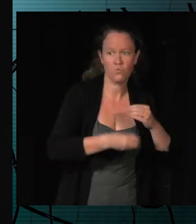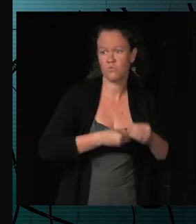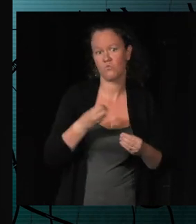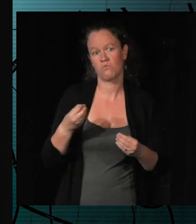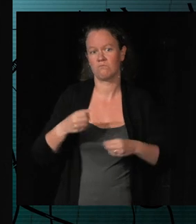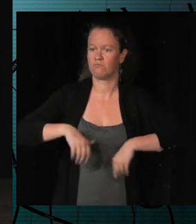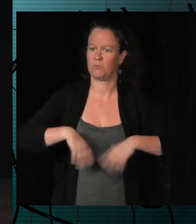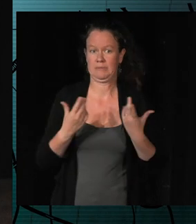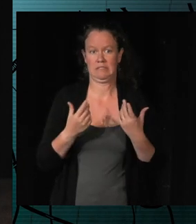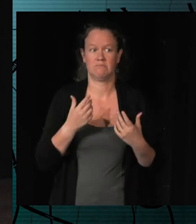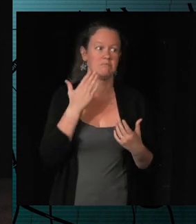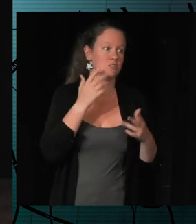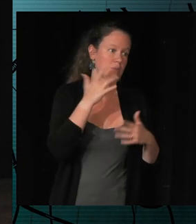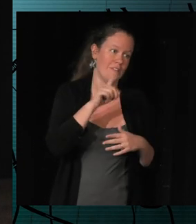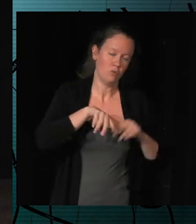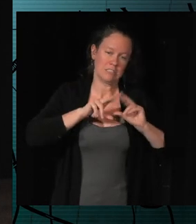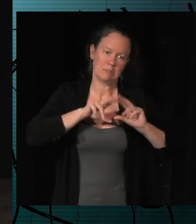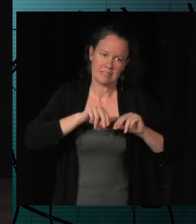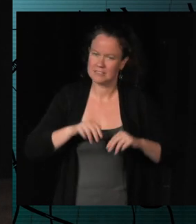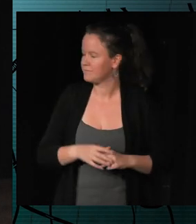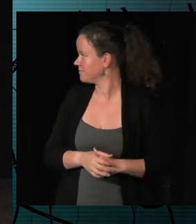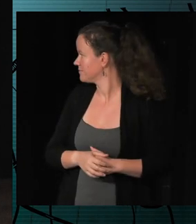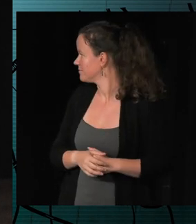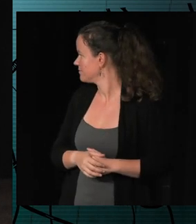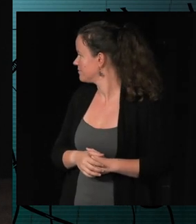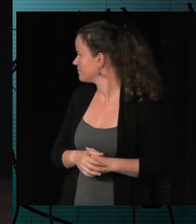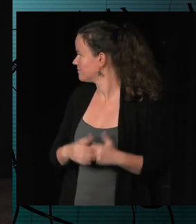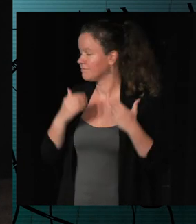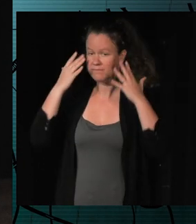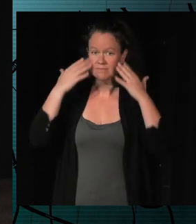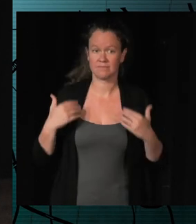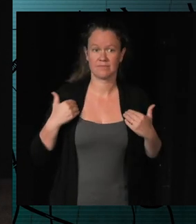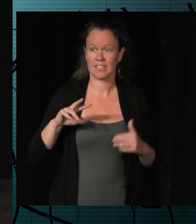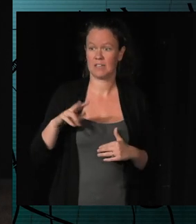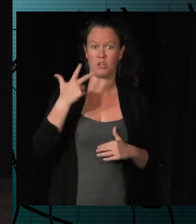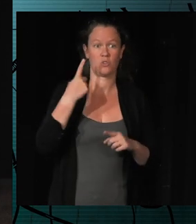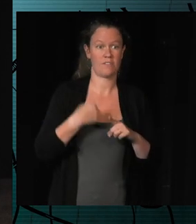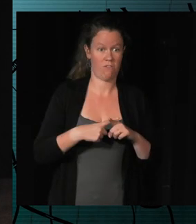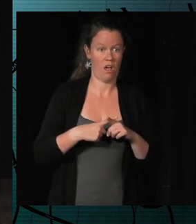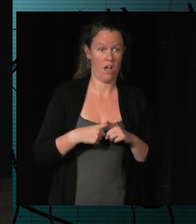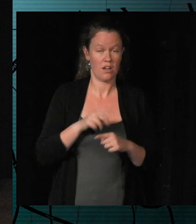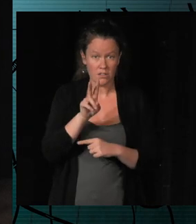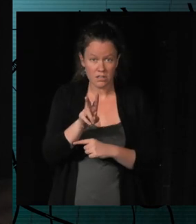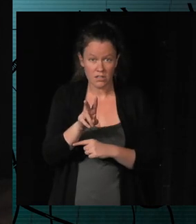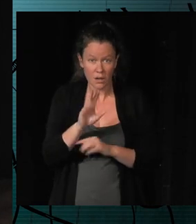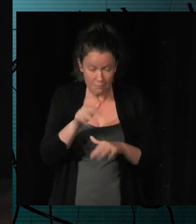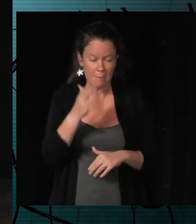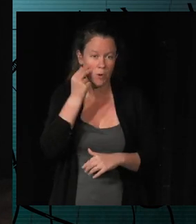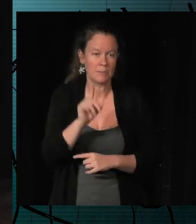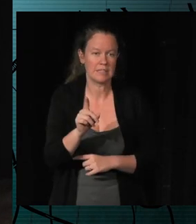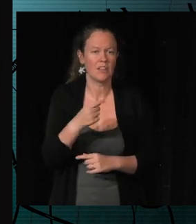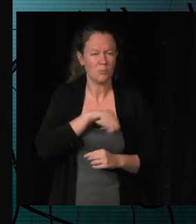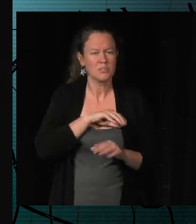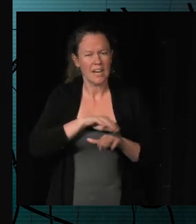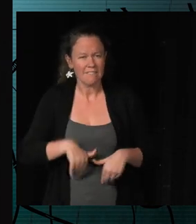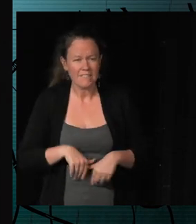les jeux ah non ça Mo ça va être très court c'est vraiment moi c'est la troisième fois que je le vois j'ai encore dû m'accrocher pour parce que surtout vraiment ça arrive à la fin